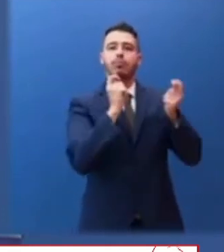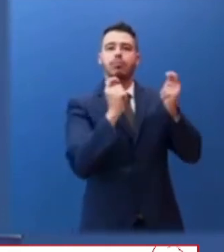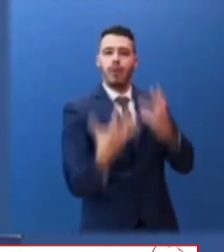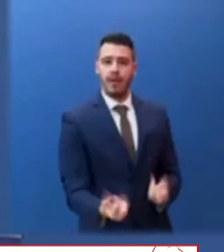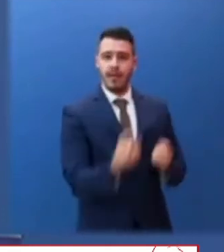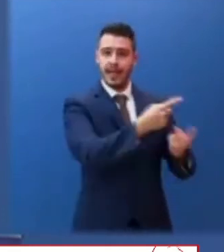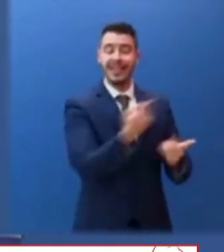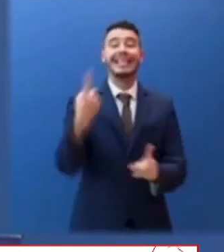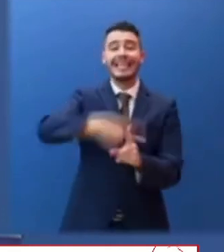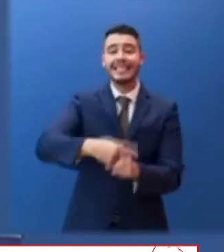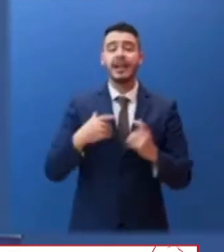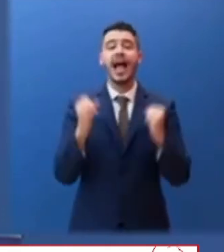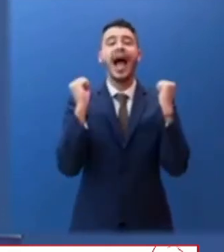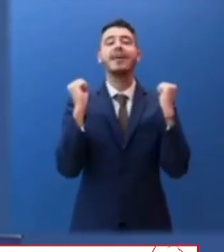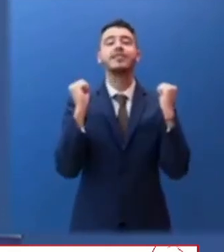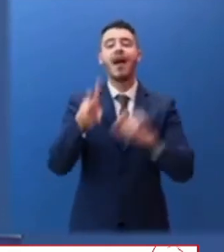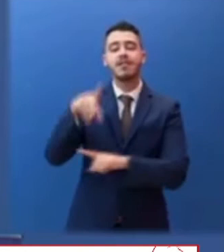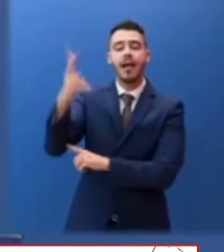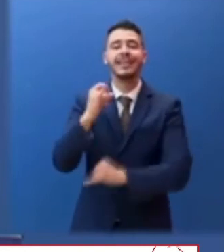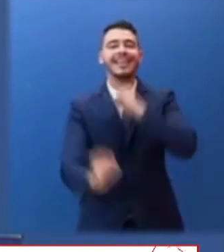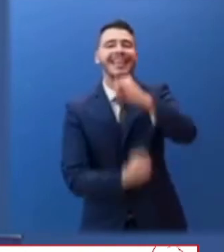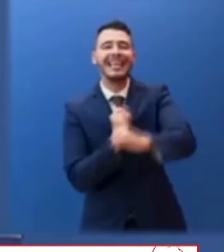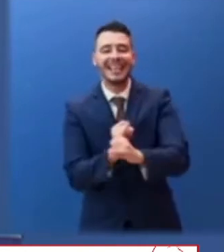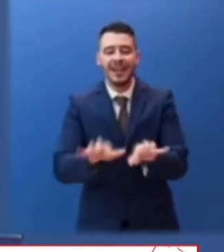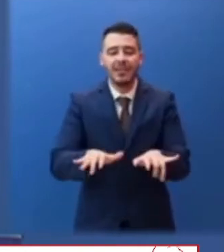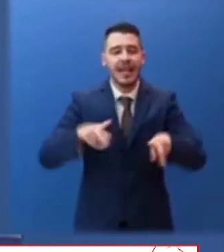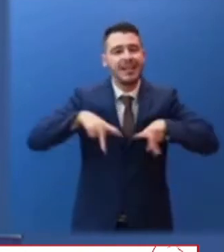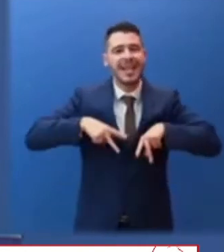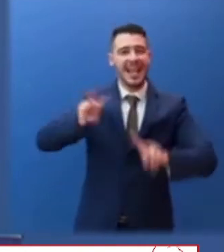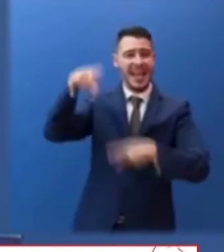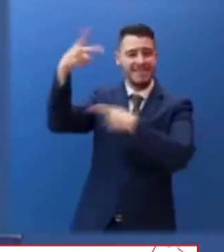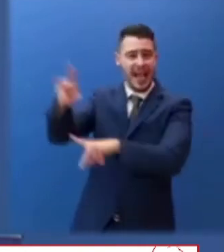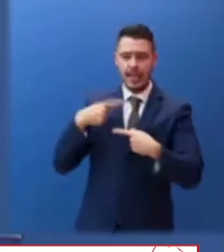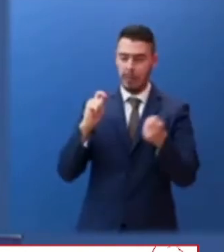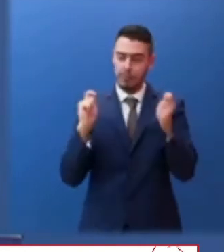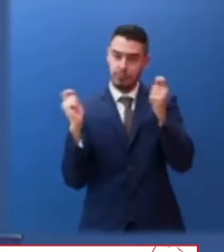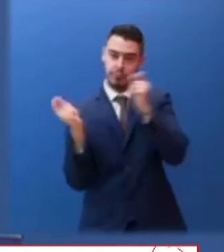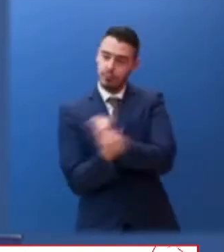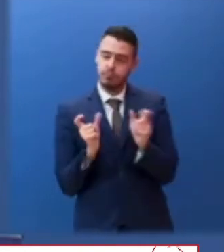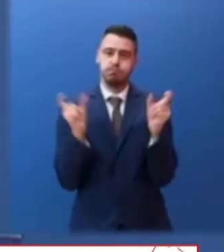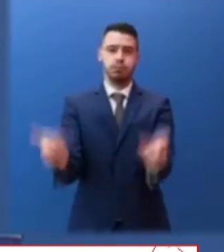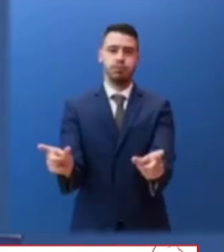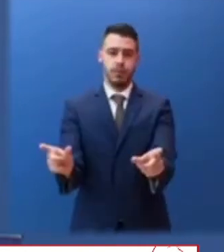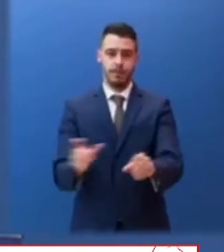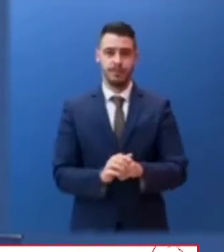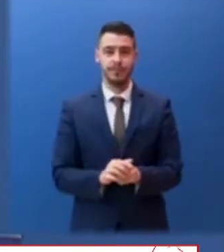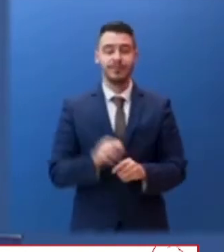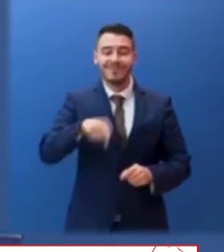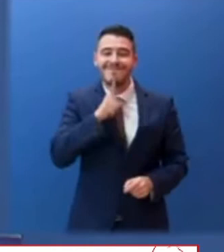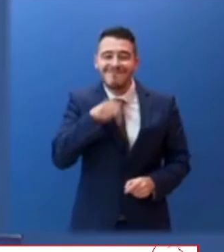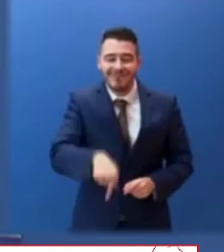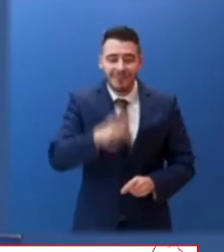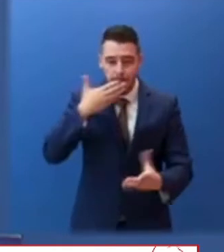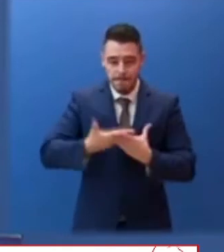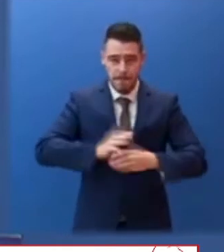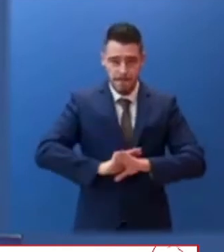Στρατηγική Κυβερνοασφάλειας του Υπουργείου Ψηφιακής Διακυβέρνησης. Θα ακολουθήσει, μετά το πέρας της ενημέρωσης των πολιτικών συντακτών